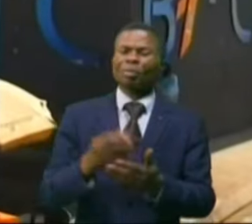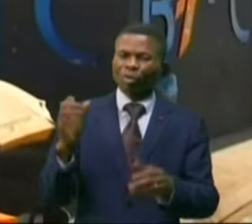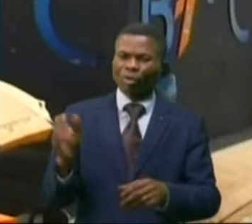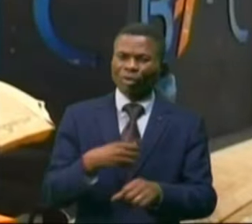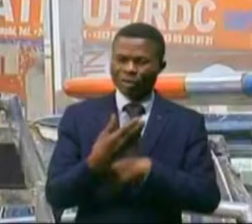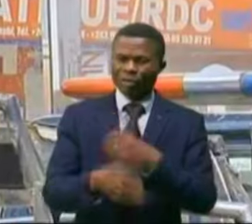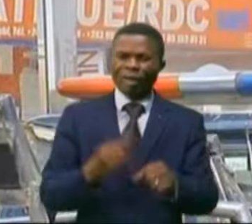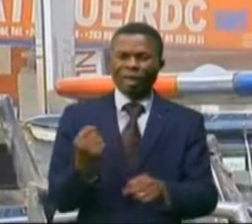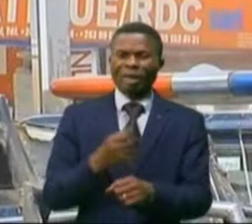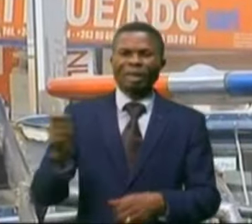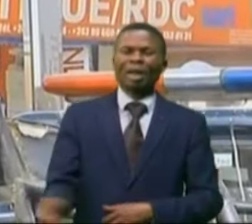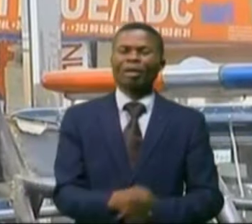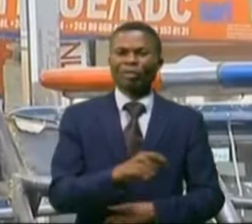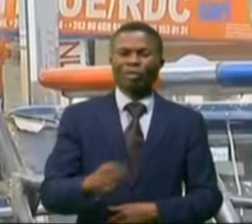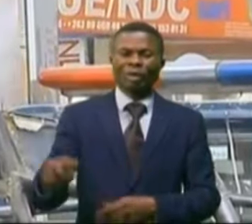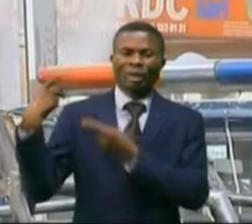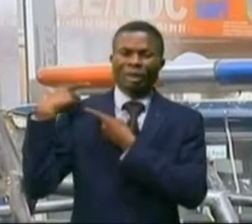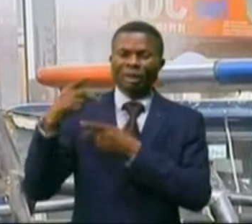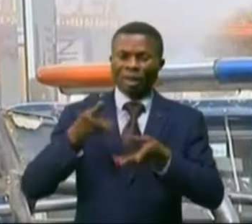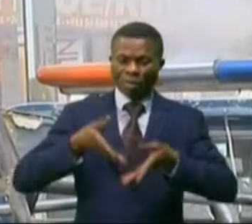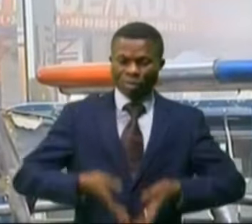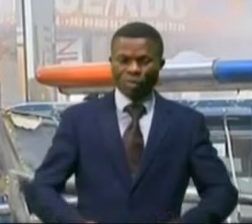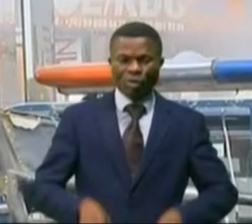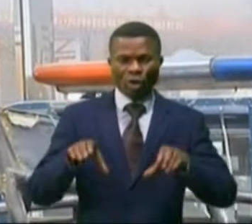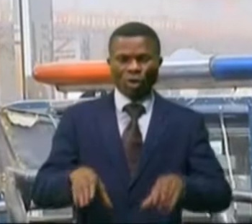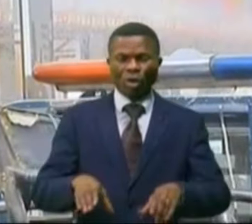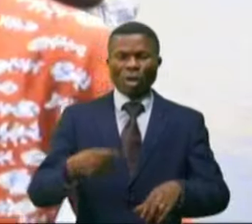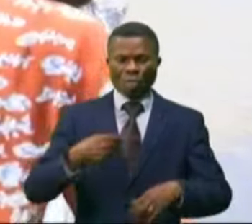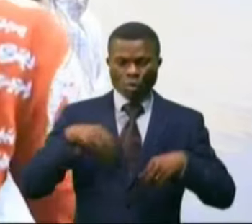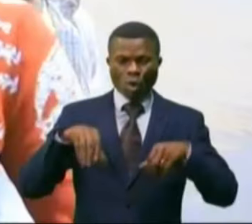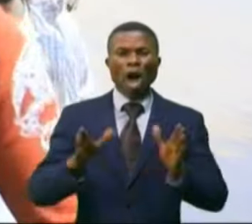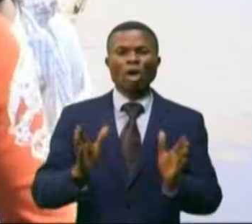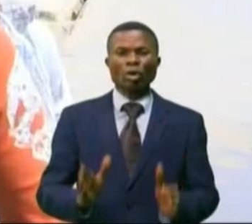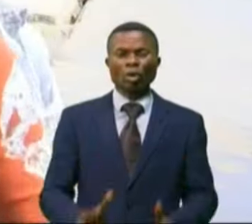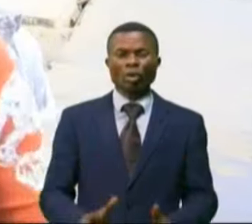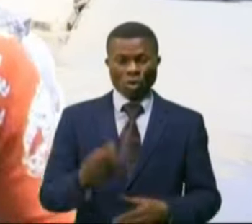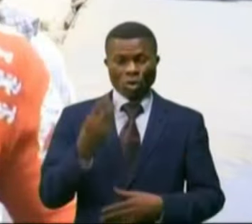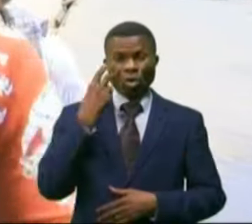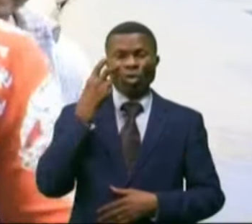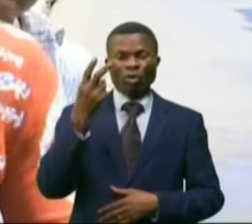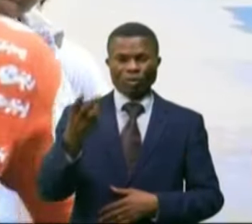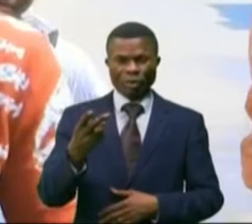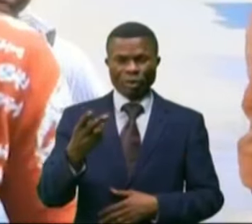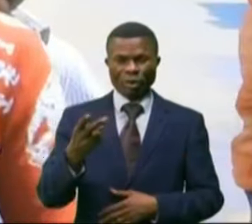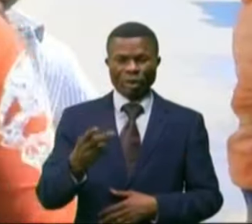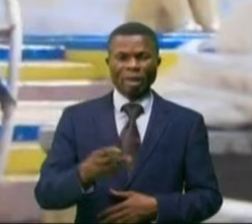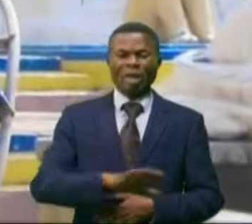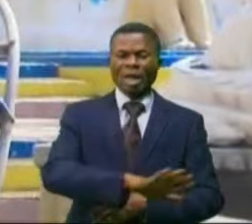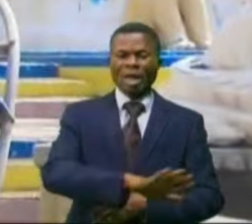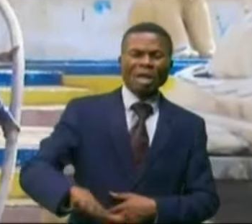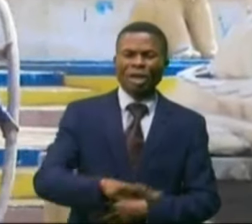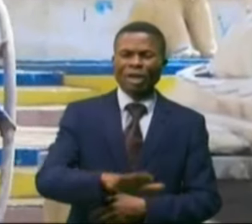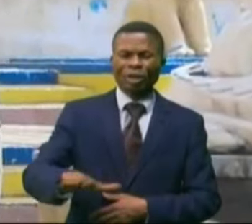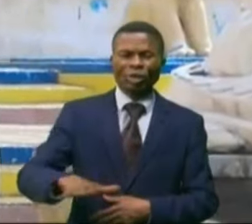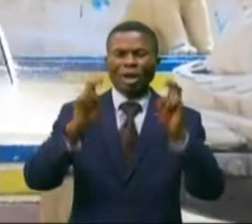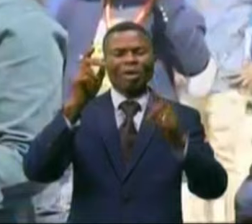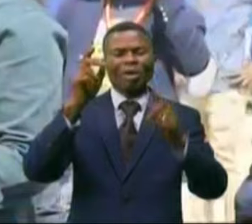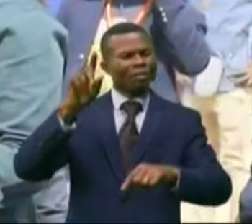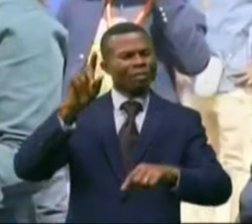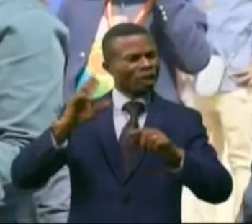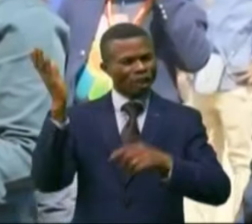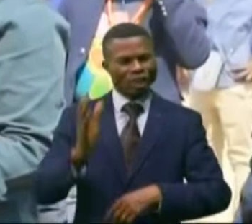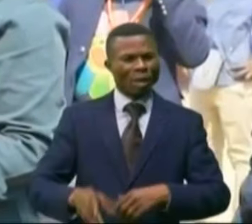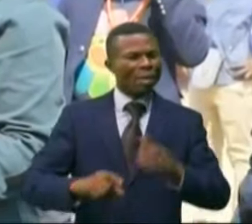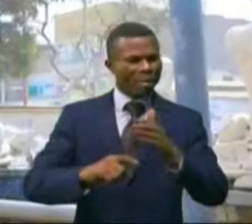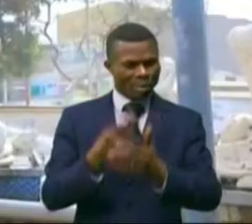Madame le maire, depuis que je suis né au Congo, je suis congolais, je n'ai jamais vu on est en train de torchonner la ville. C'est toute ma première fois.